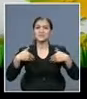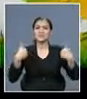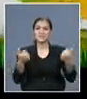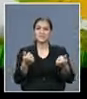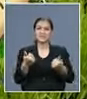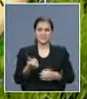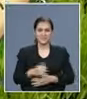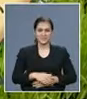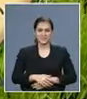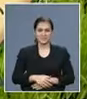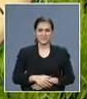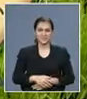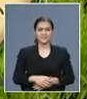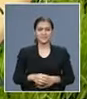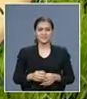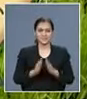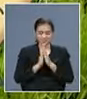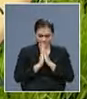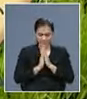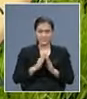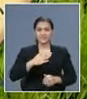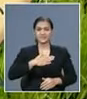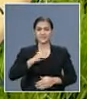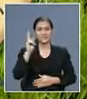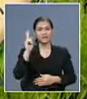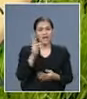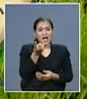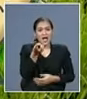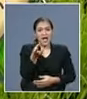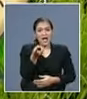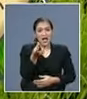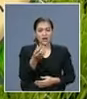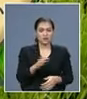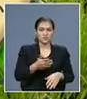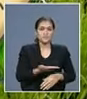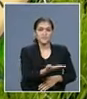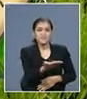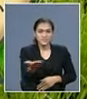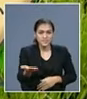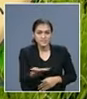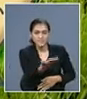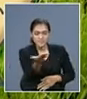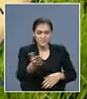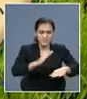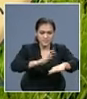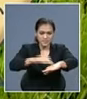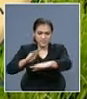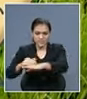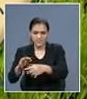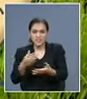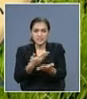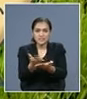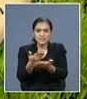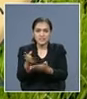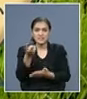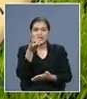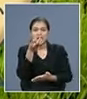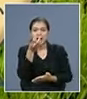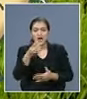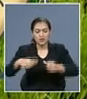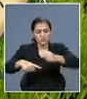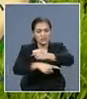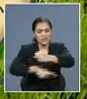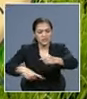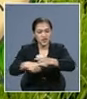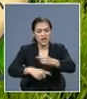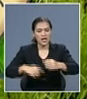มานสวัสดีครับผมรยบัดี้ผมอยากเชิญชวนคุณผู้ชมร่วมเป็นส่วนหนึงในการอุดหนุนข้าวจากชาวนาโดยตรงผ่าน